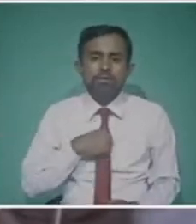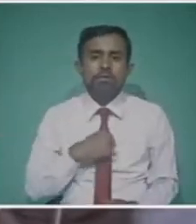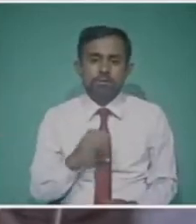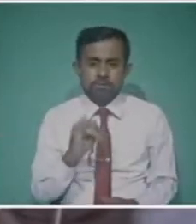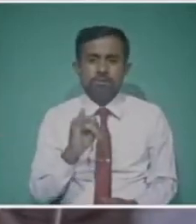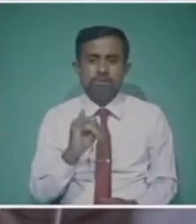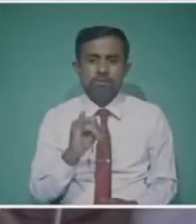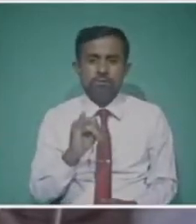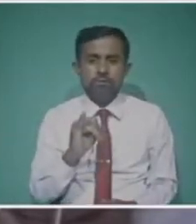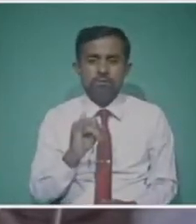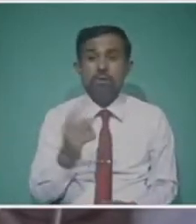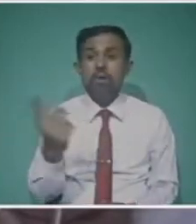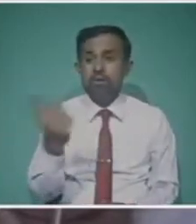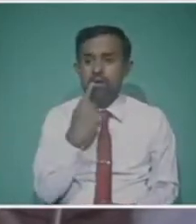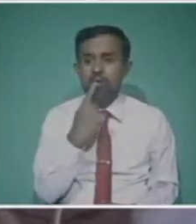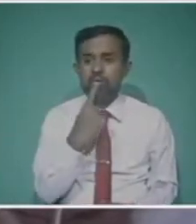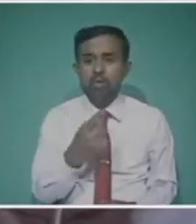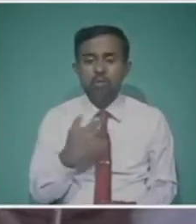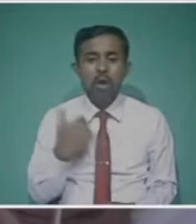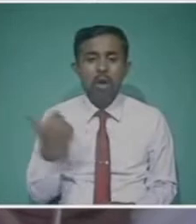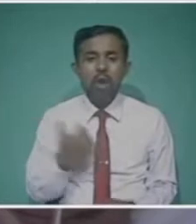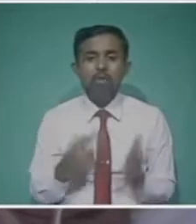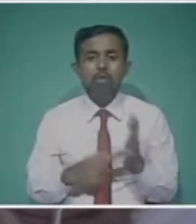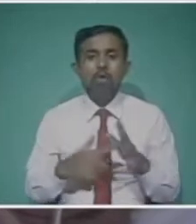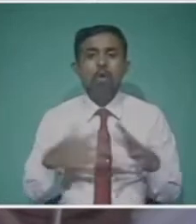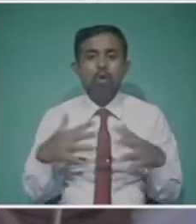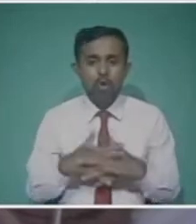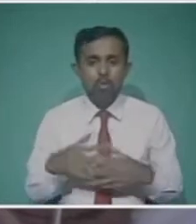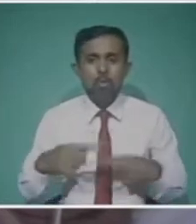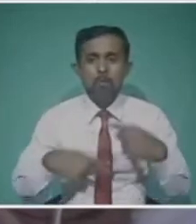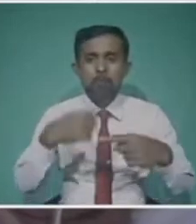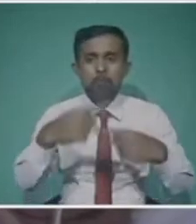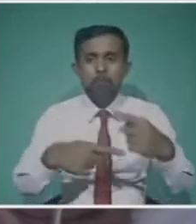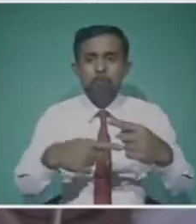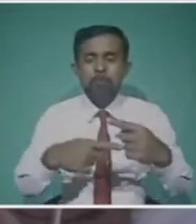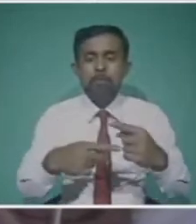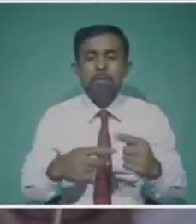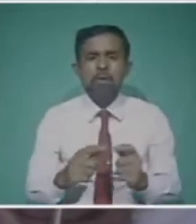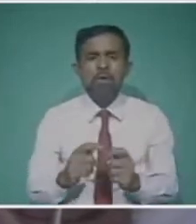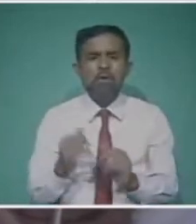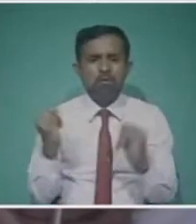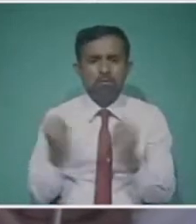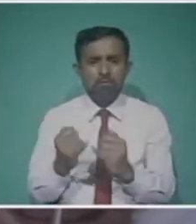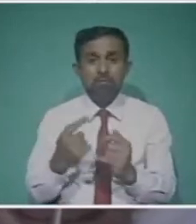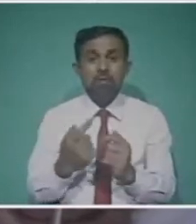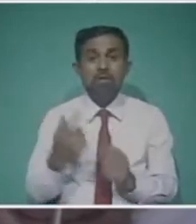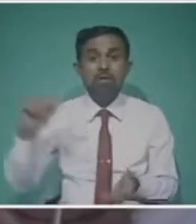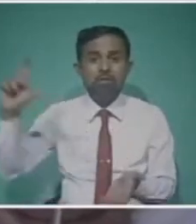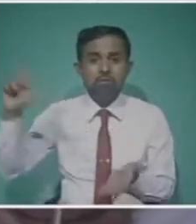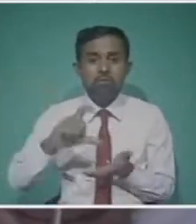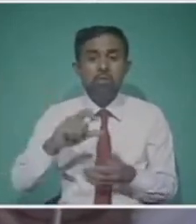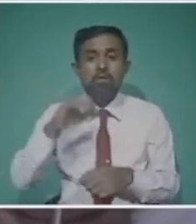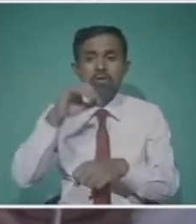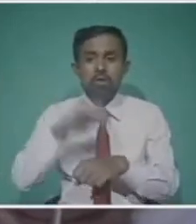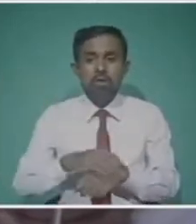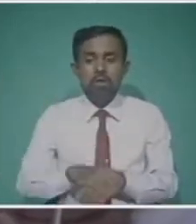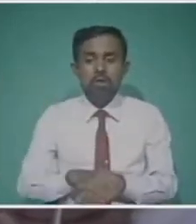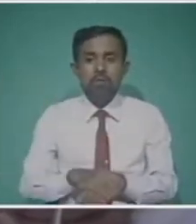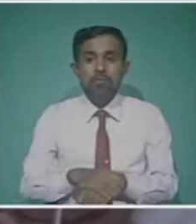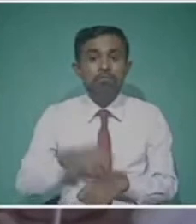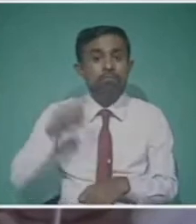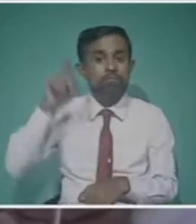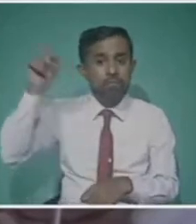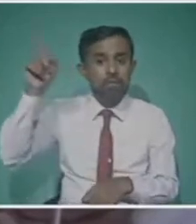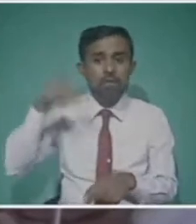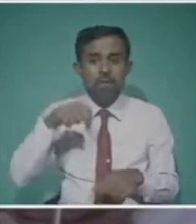කියලා. එතුමා කිව්වා වගේ අද අපි අලුත් නීති ක්‍රියාත්මක කරලා තියෙනවා. මේ උණ්ඩියල් ක්‍රමයට සල්ලි එවනව අත්අඩංගුවට ගැනීමට එහෙදි